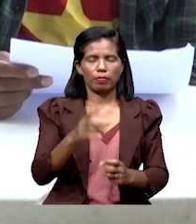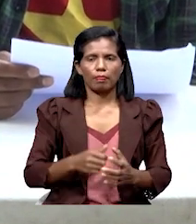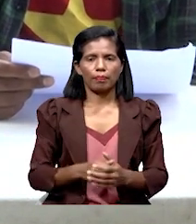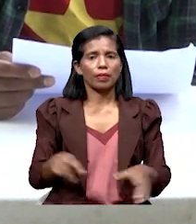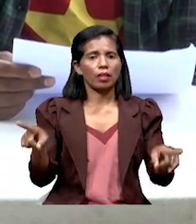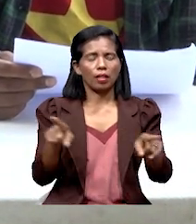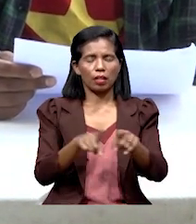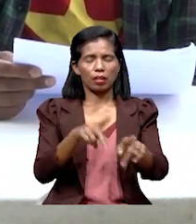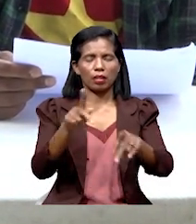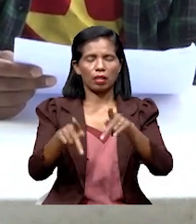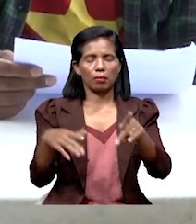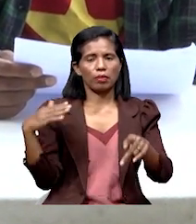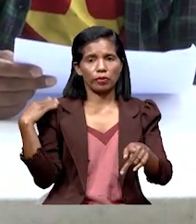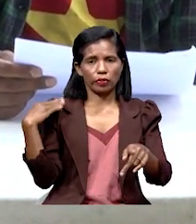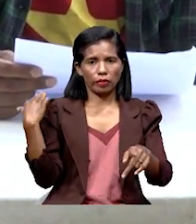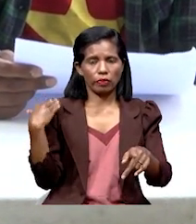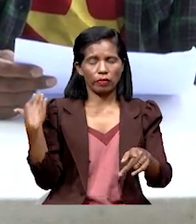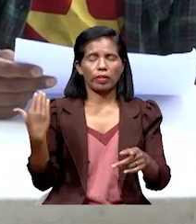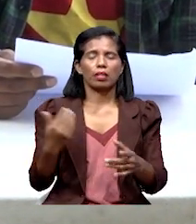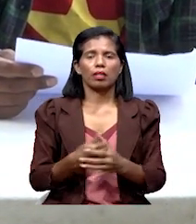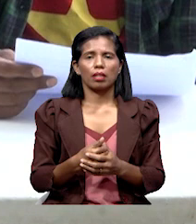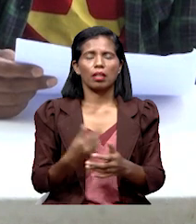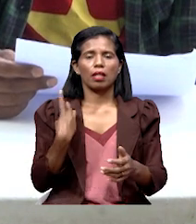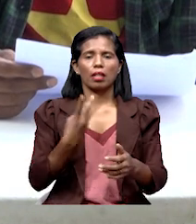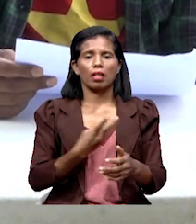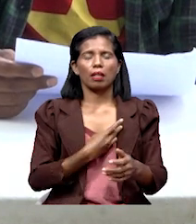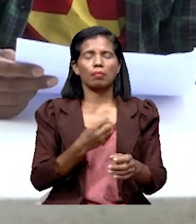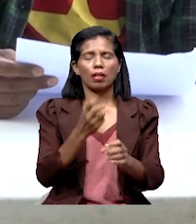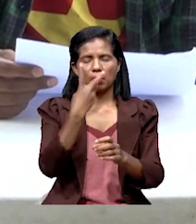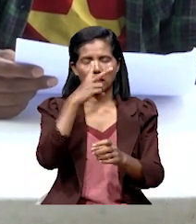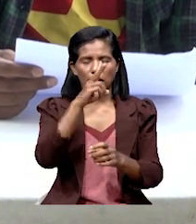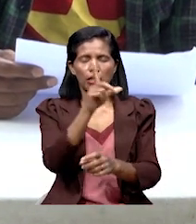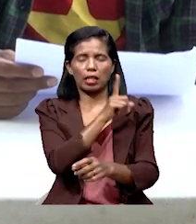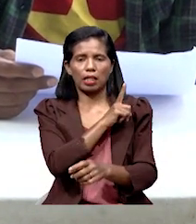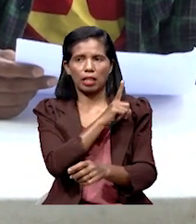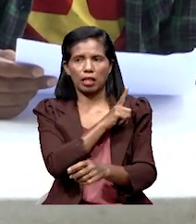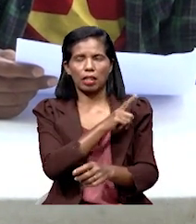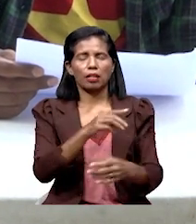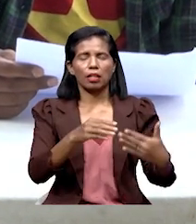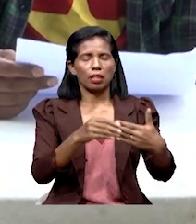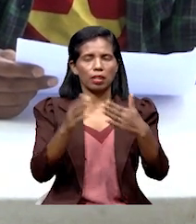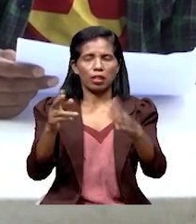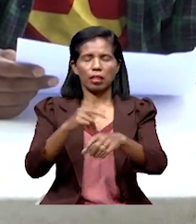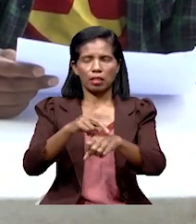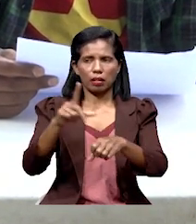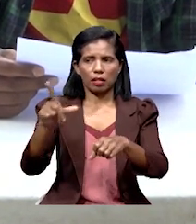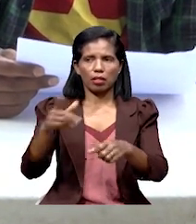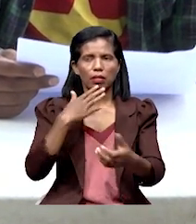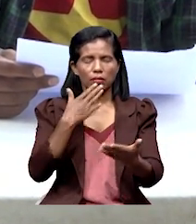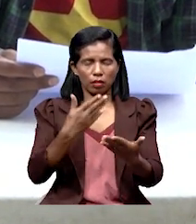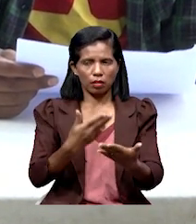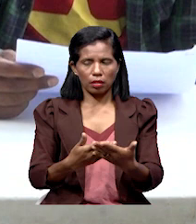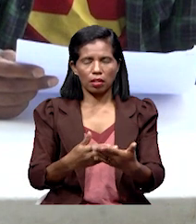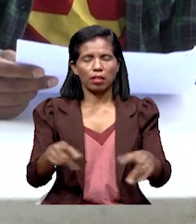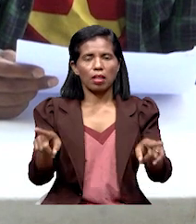Nudar povo no gerasaun fong, ami hari general lere mak figura nasional, nebe dia kliu